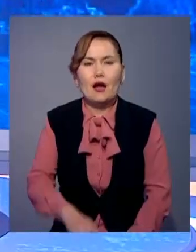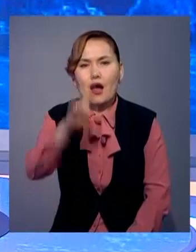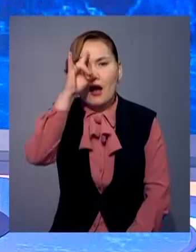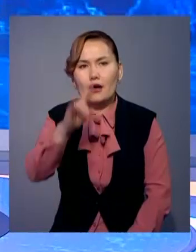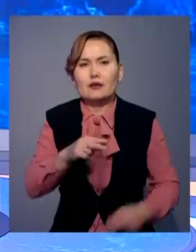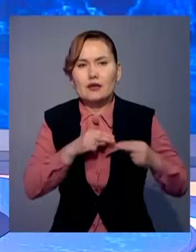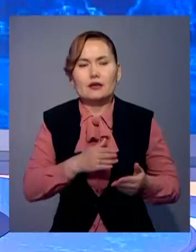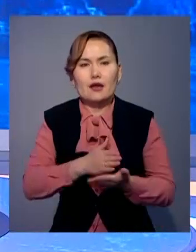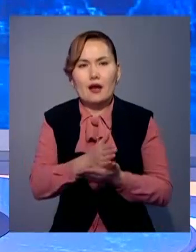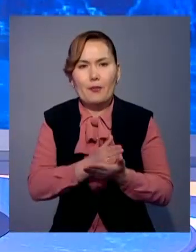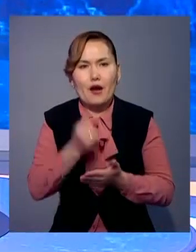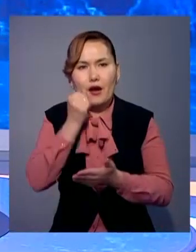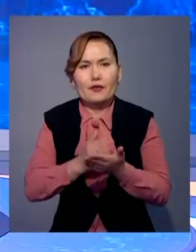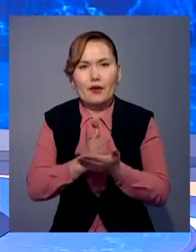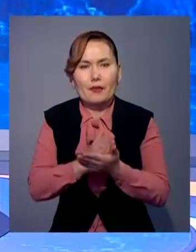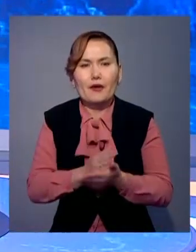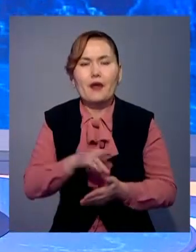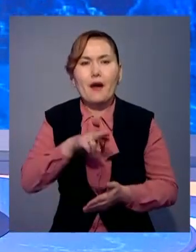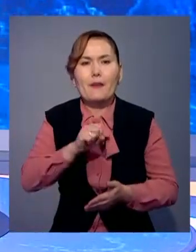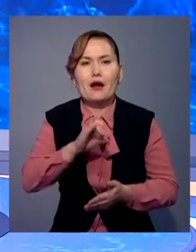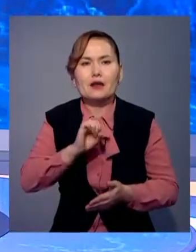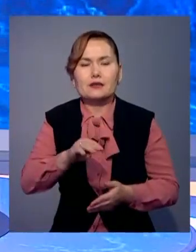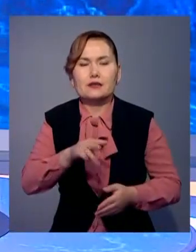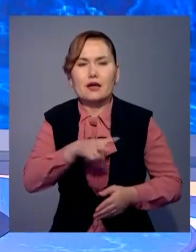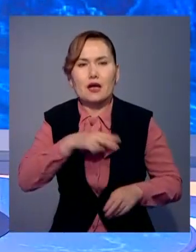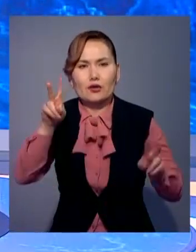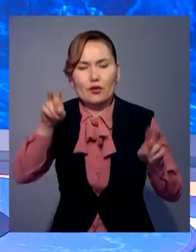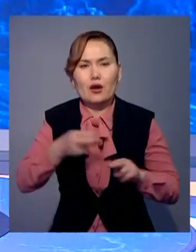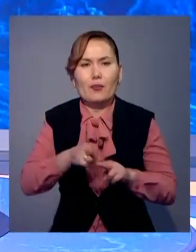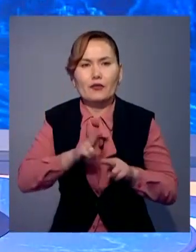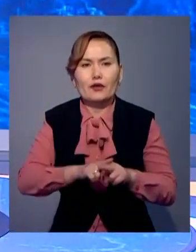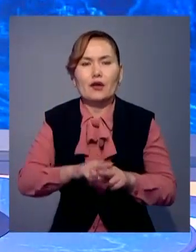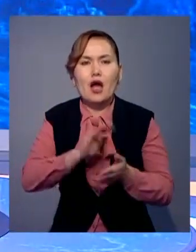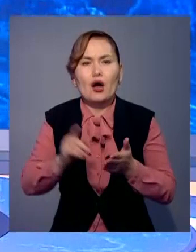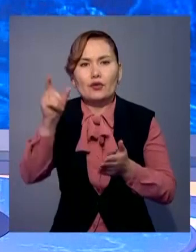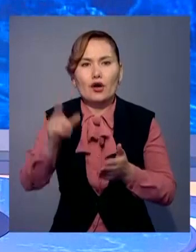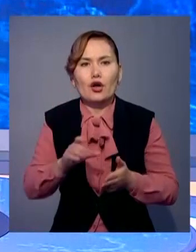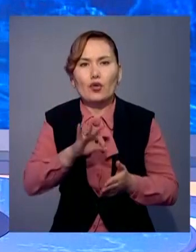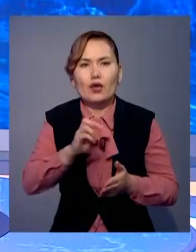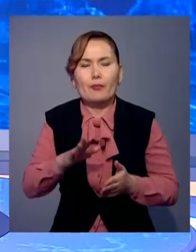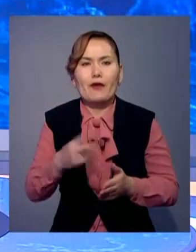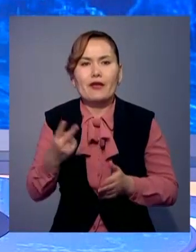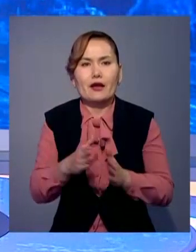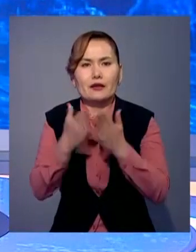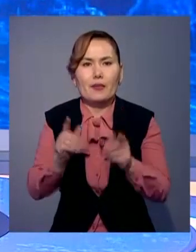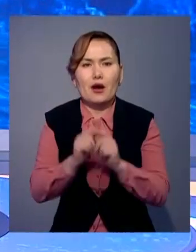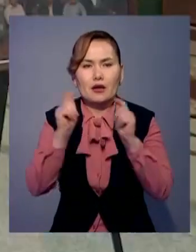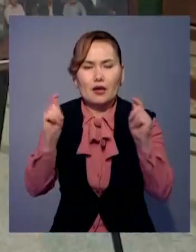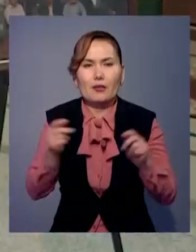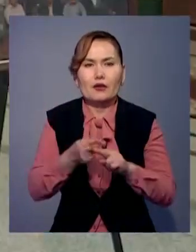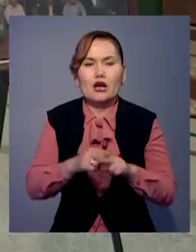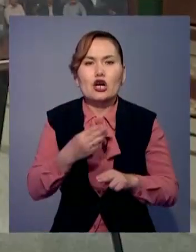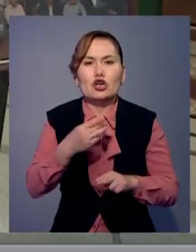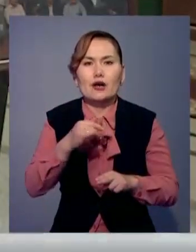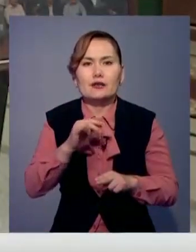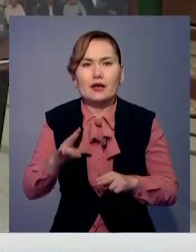Елімізге еңбегі сіңген қайраткер, Парасат орденінің егері, жазушы, драматург Рахымжан Отарбаевтың қос кітабының тұсаукесері өтті. Шыңғысханның